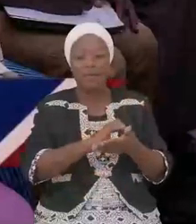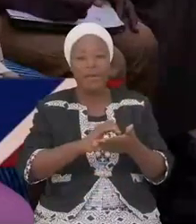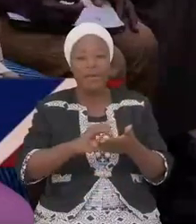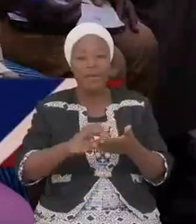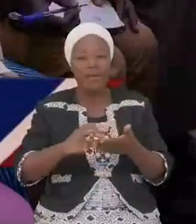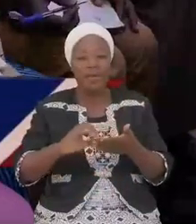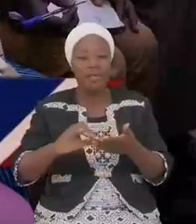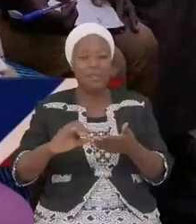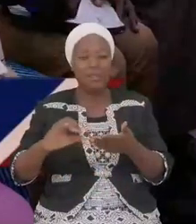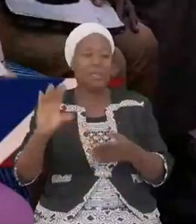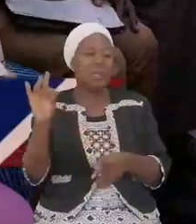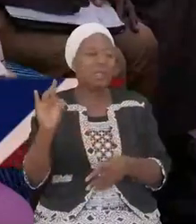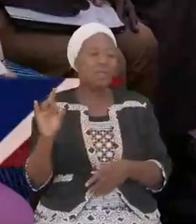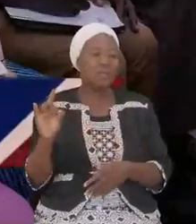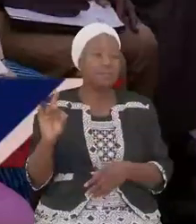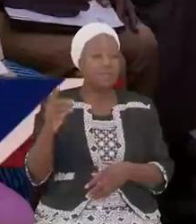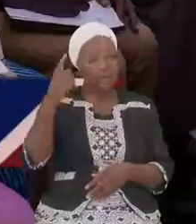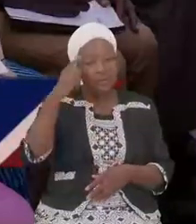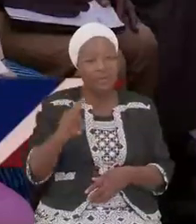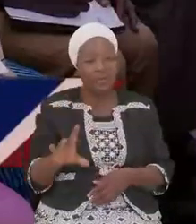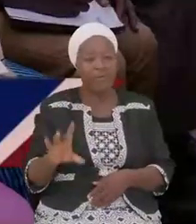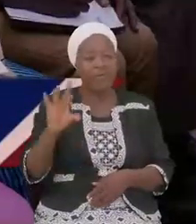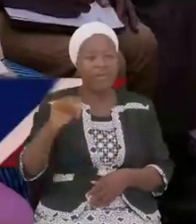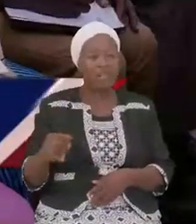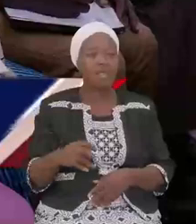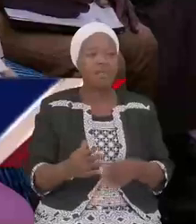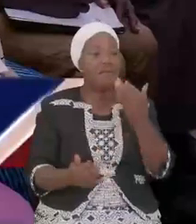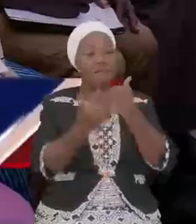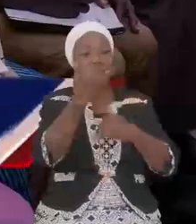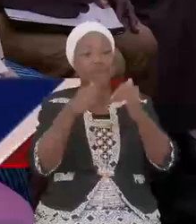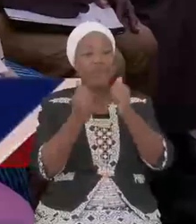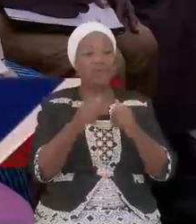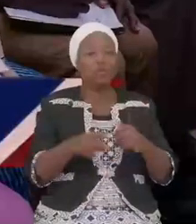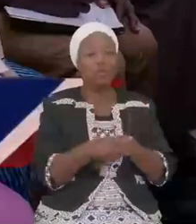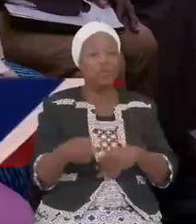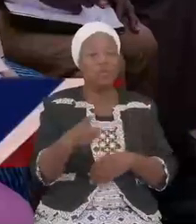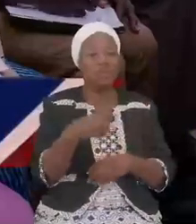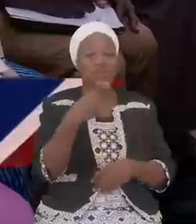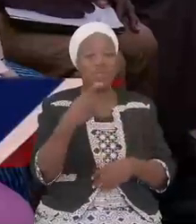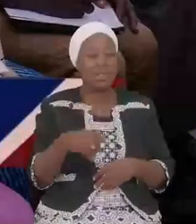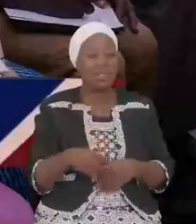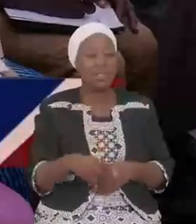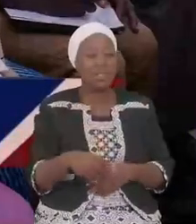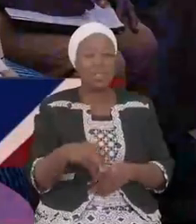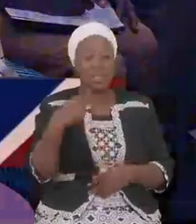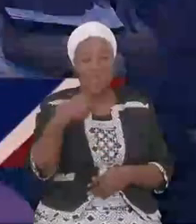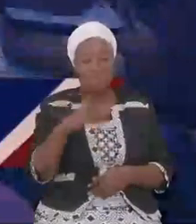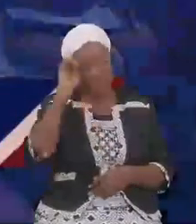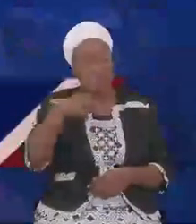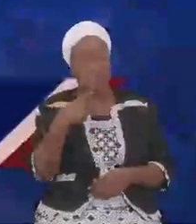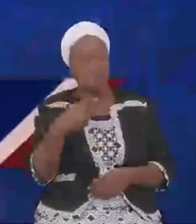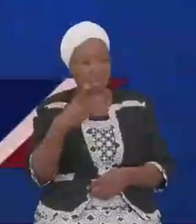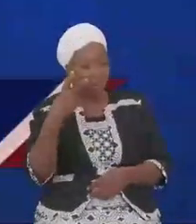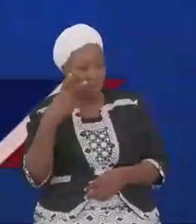Nous avons le verset 8. Hébreux 8, 8. Car c'est avec l'expression d'un blâme que